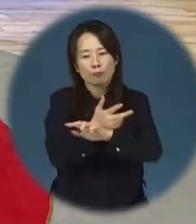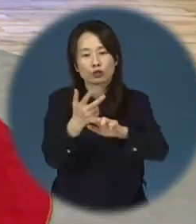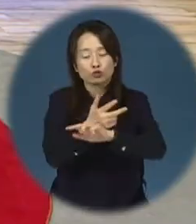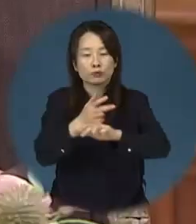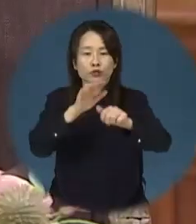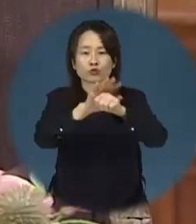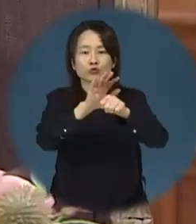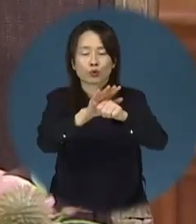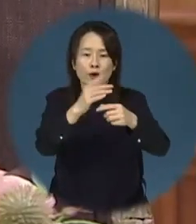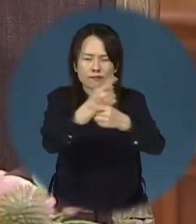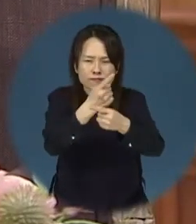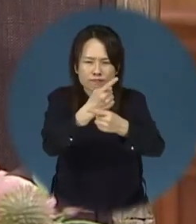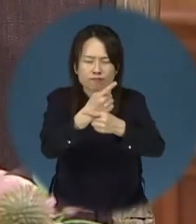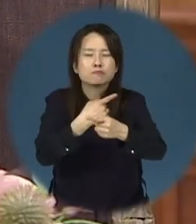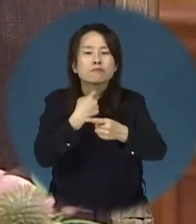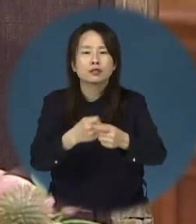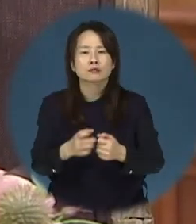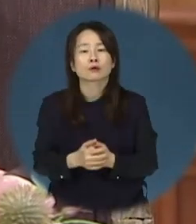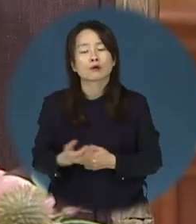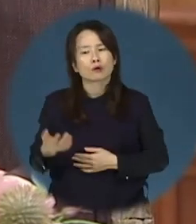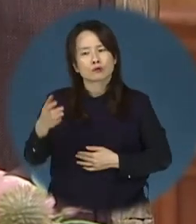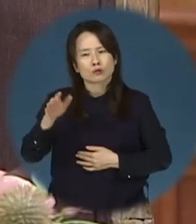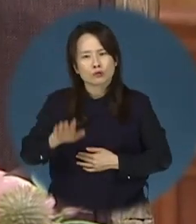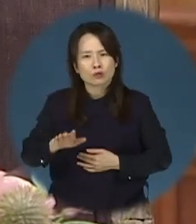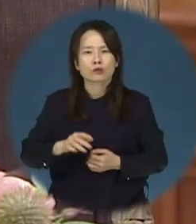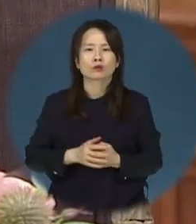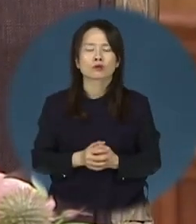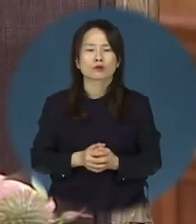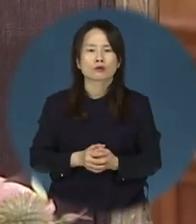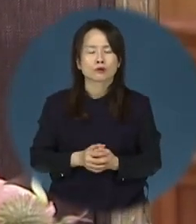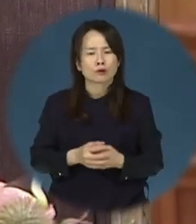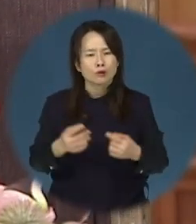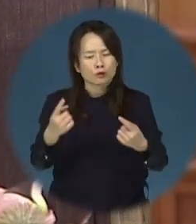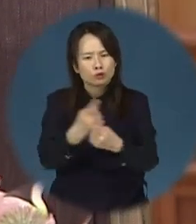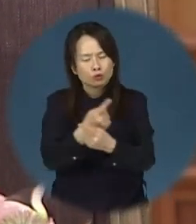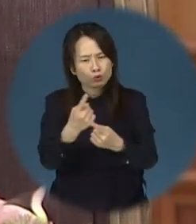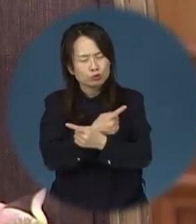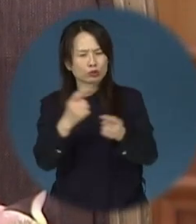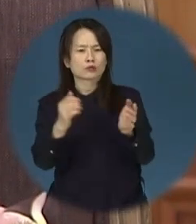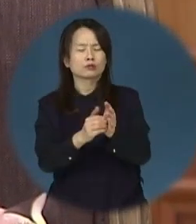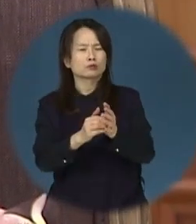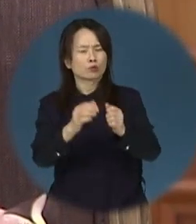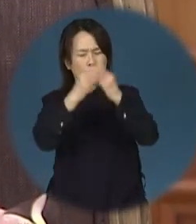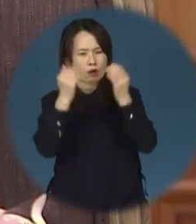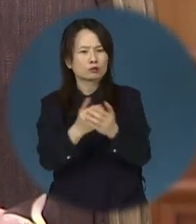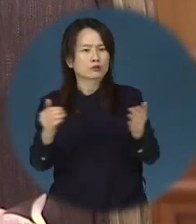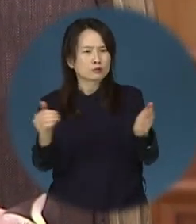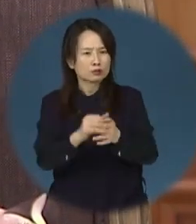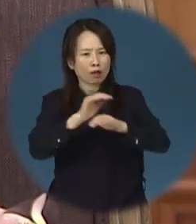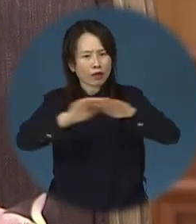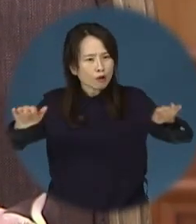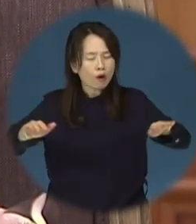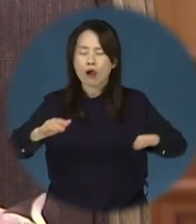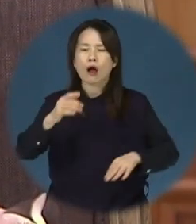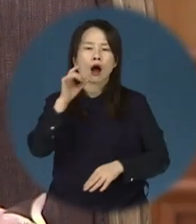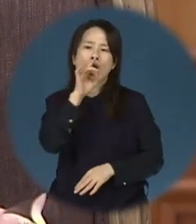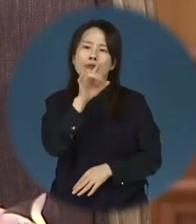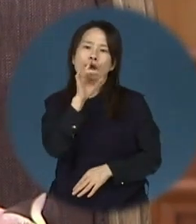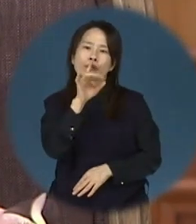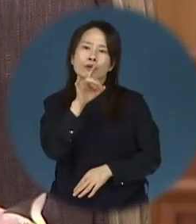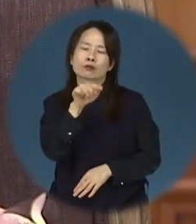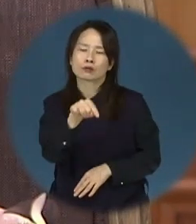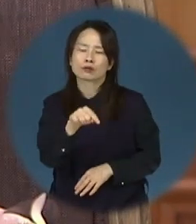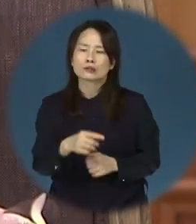거예요. 이렇게 하면 할수록 문제만 더 이렇게 커지는 것 같고 해결은 안 되는 그렇죠. 것 같은